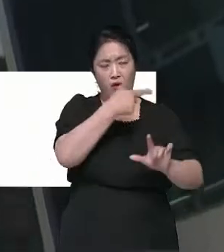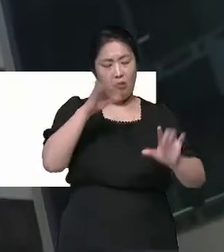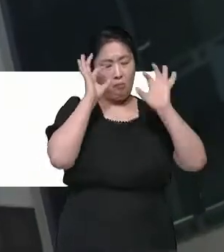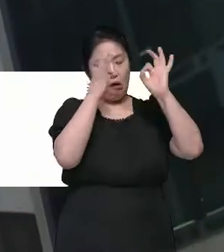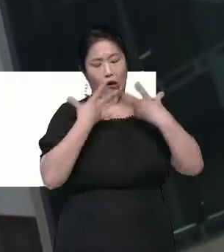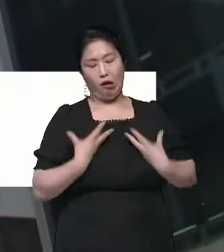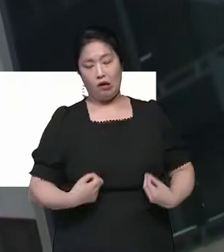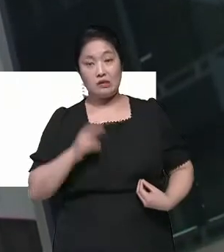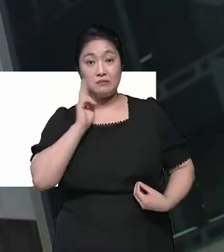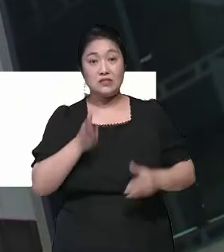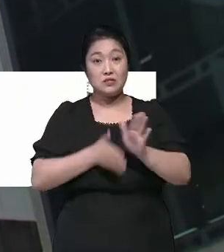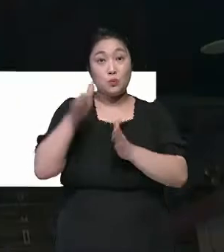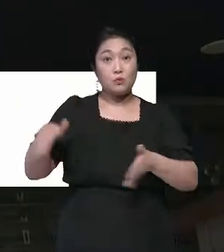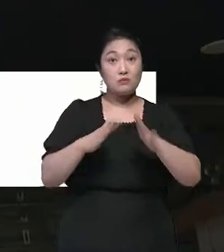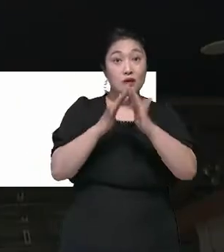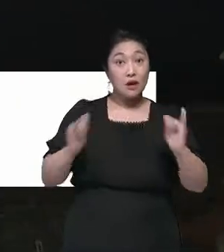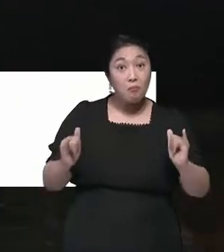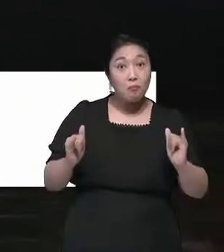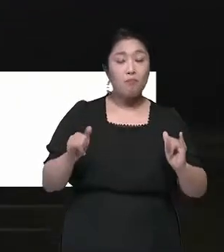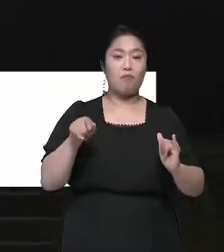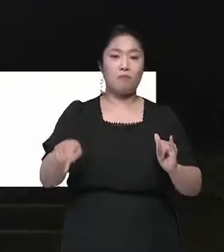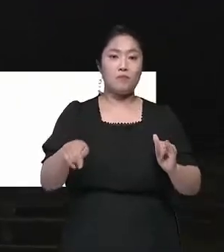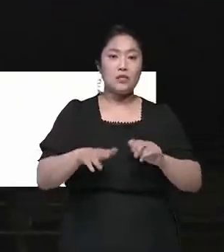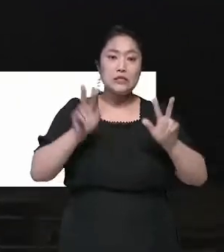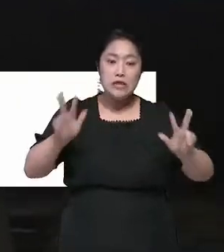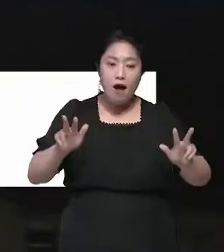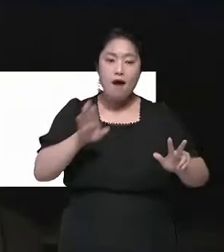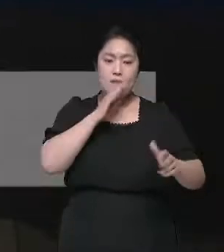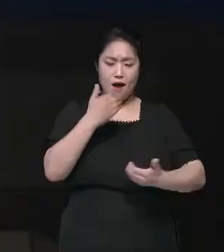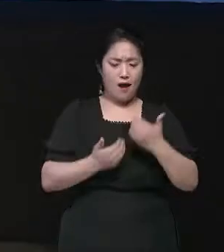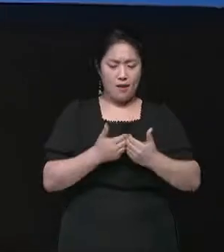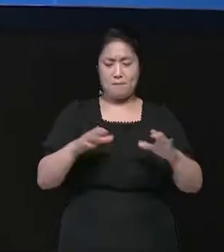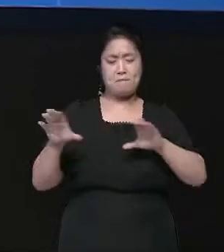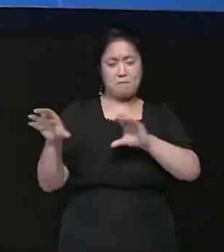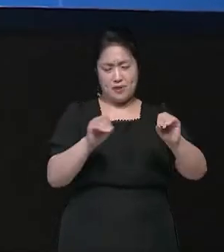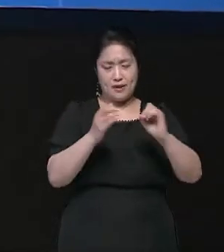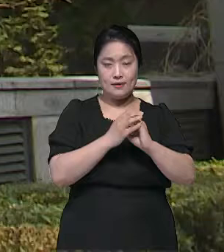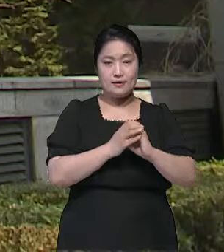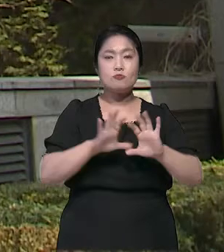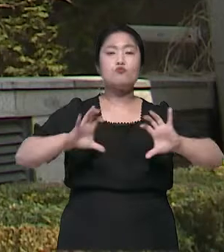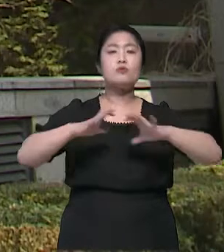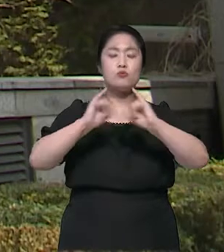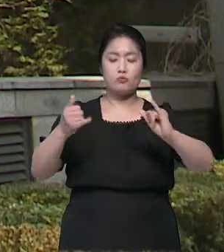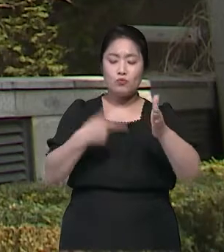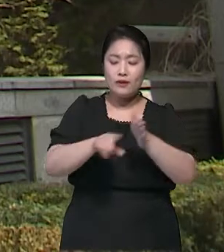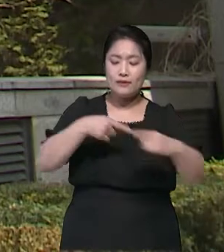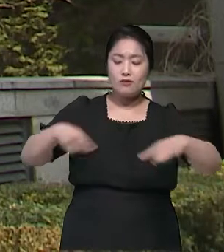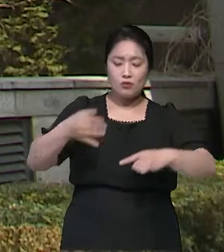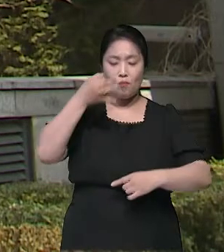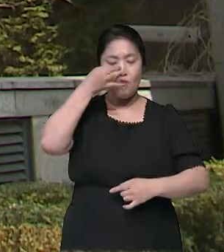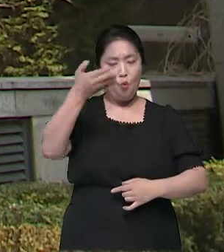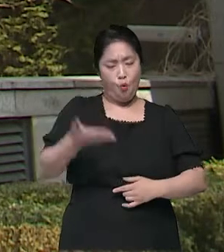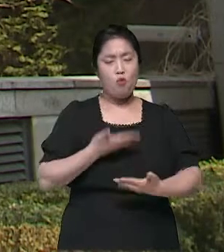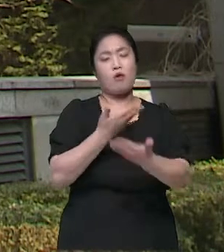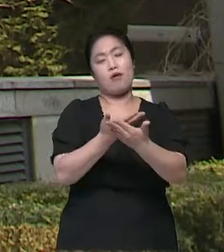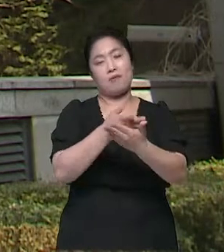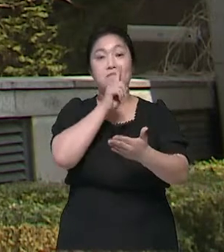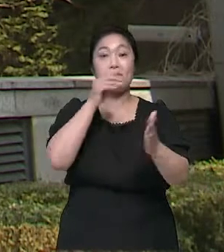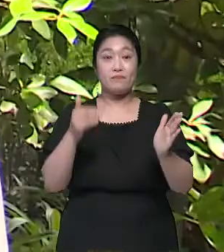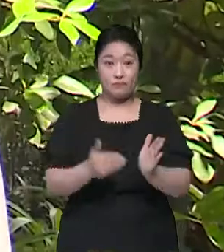적잖게 실망했던 광주 전남 시도민들은 이제 갈등을 멈추고 국민을 위한 정치를 보여주기를